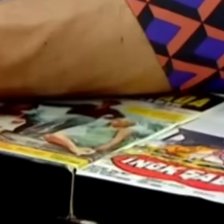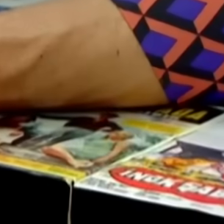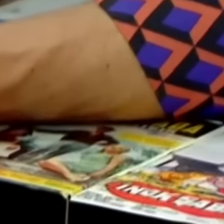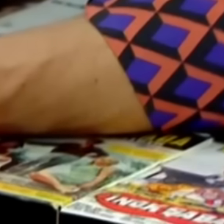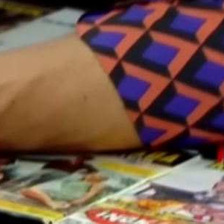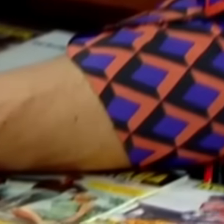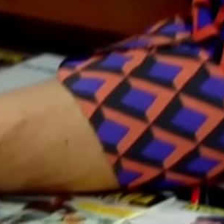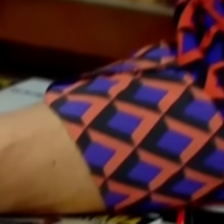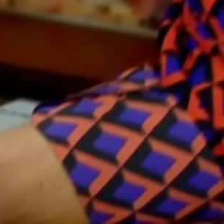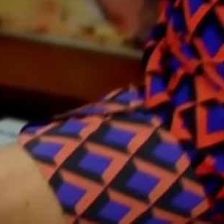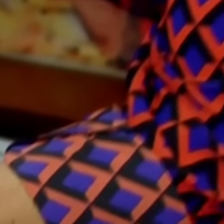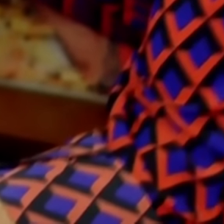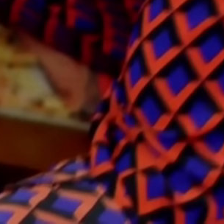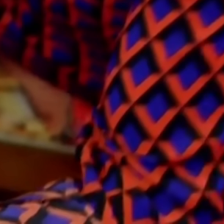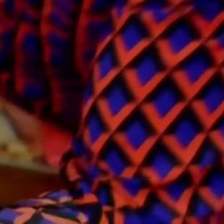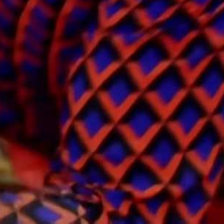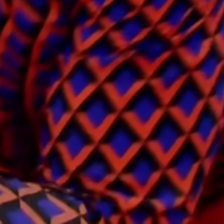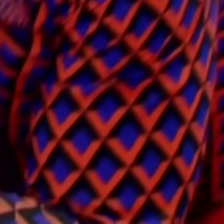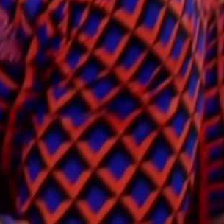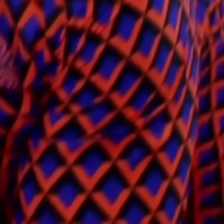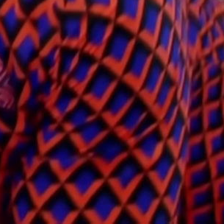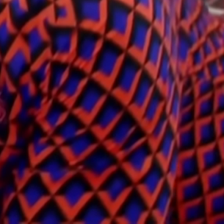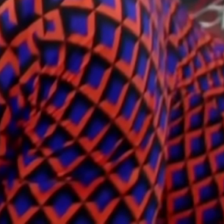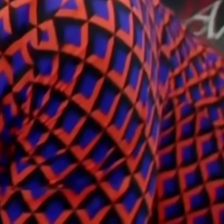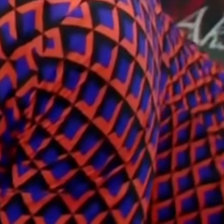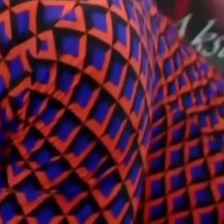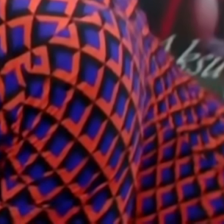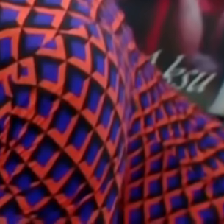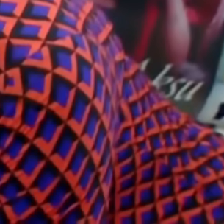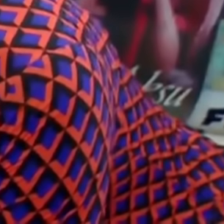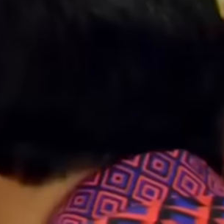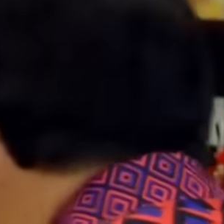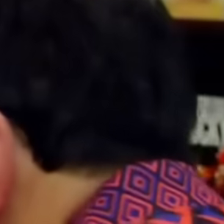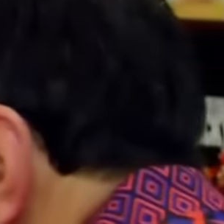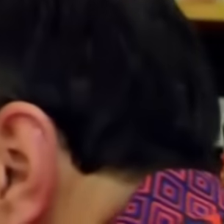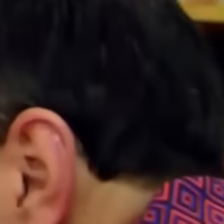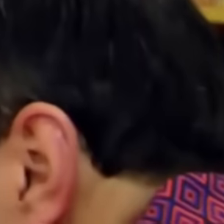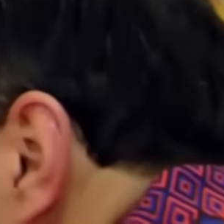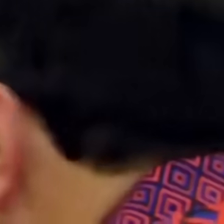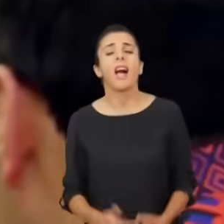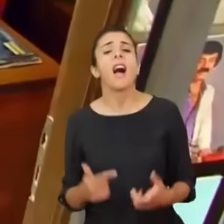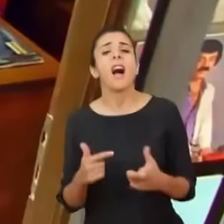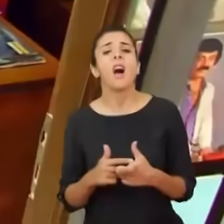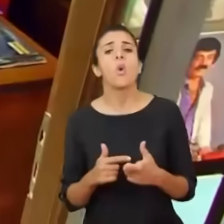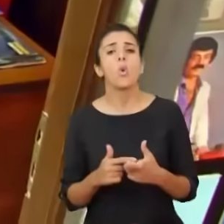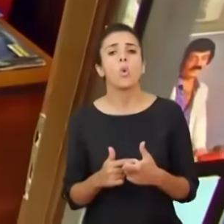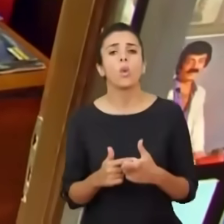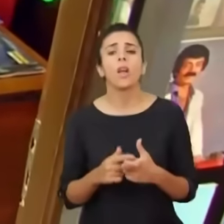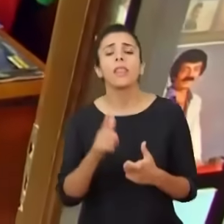Geldim. Ergun'la Nazlı el ele göz gözeler. Ergun elini öpünce Nazlı kapıya göz attı.